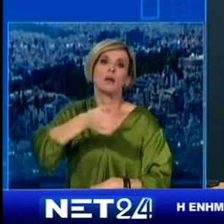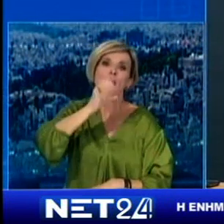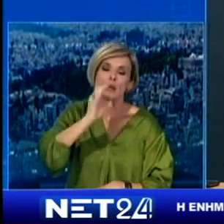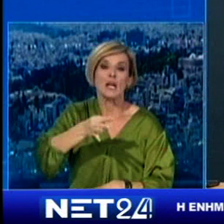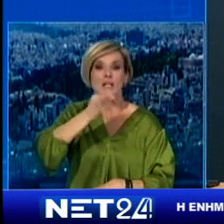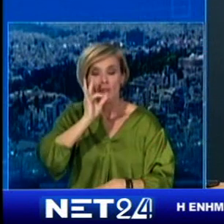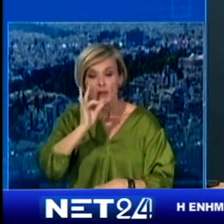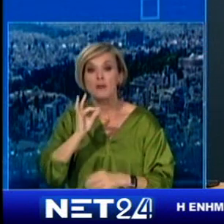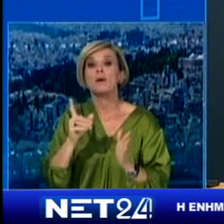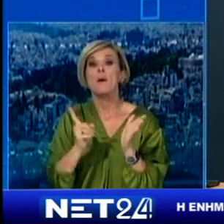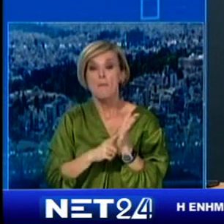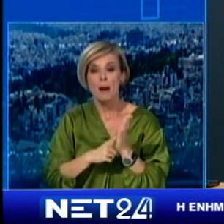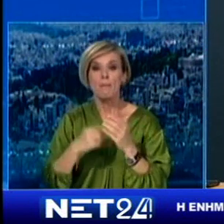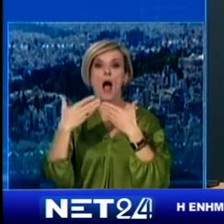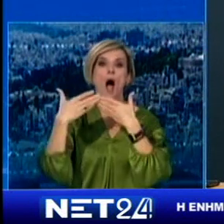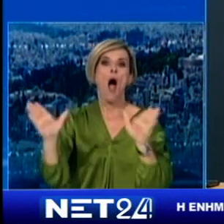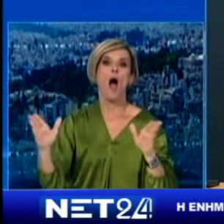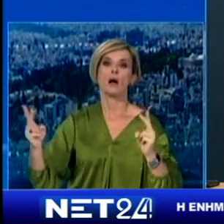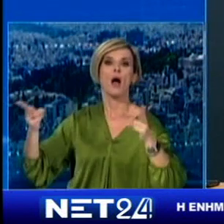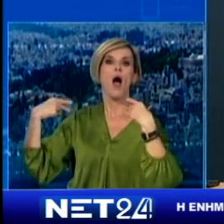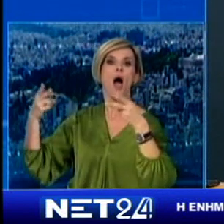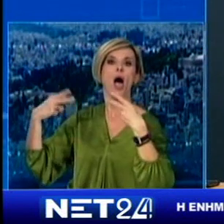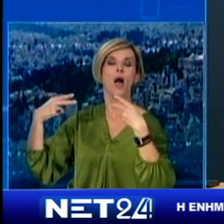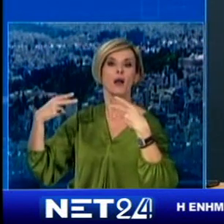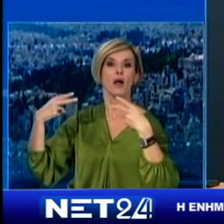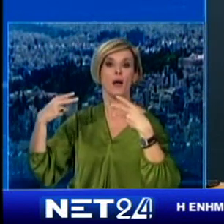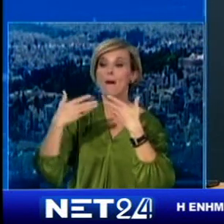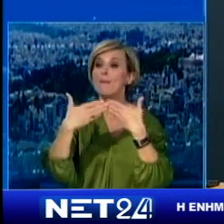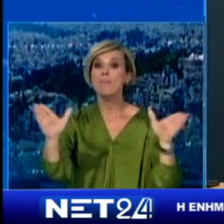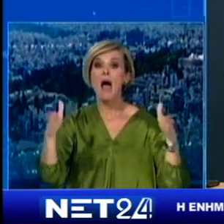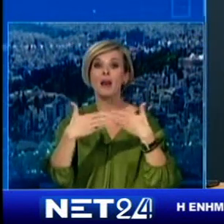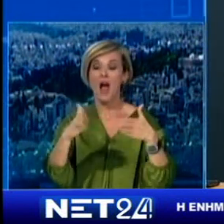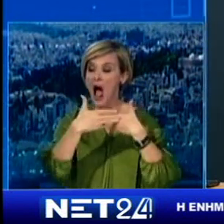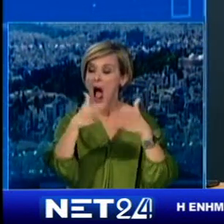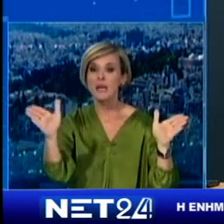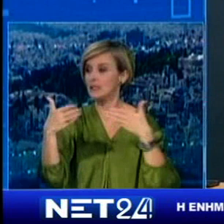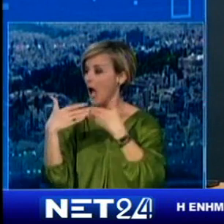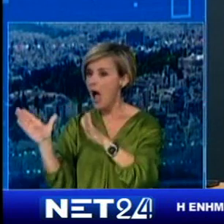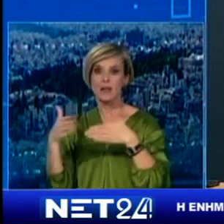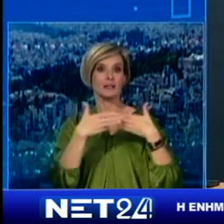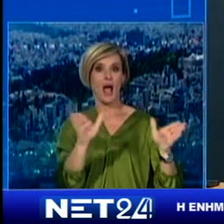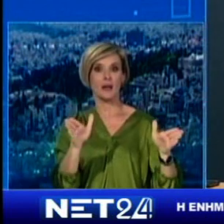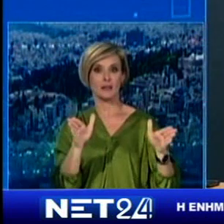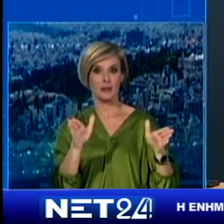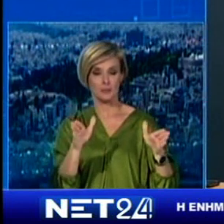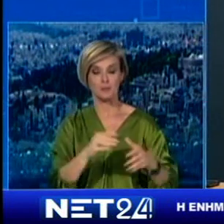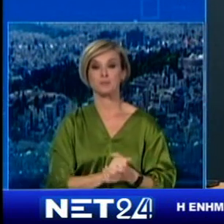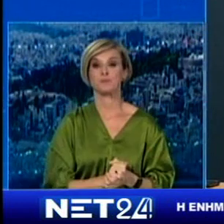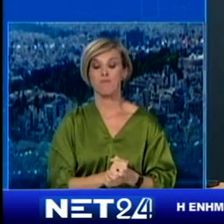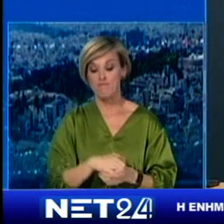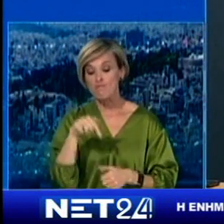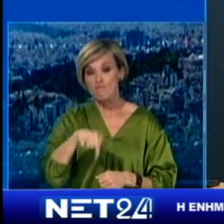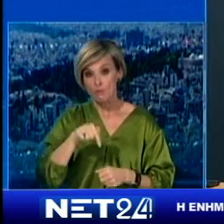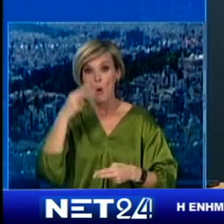επιβάλλεται να υπάρχει άφθονος και επαρκής αερισμός και να διατηρείτε τις αποστάσεις. Η έξαρση της επιδημίας σε μόλις 2 εβδομάδες δείχνει